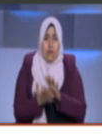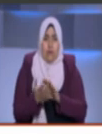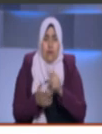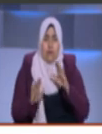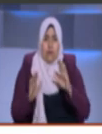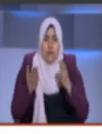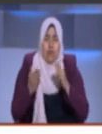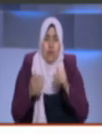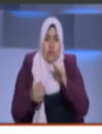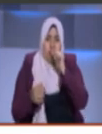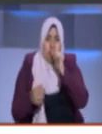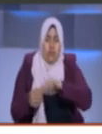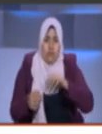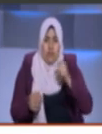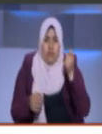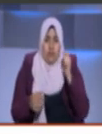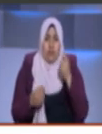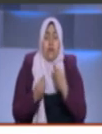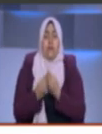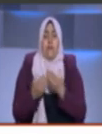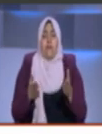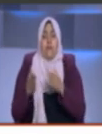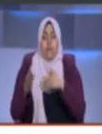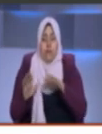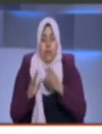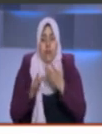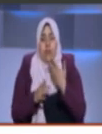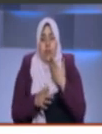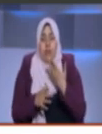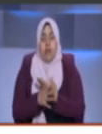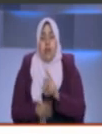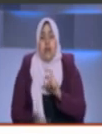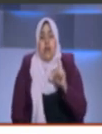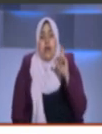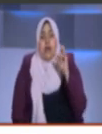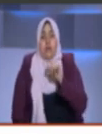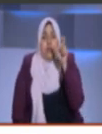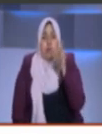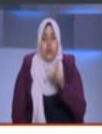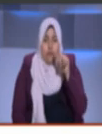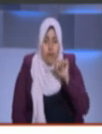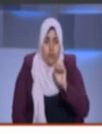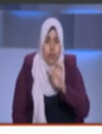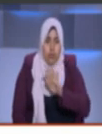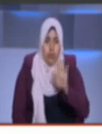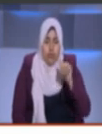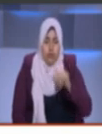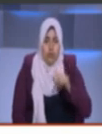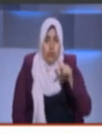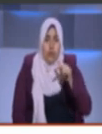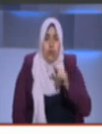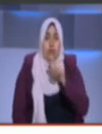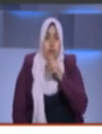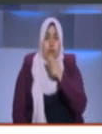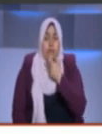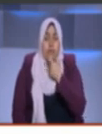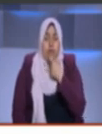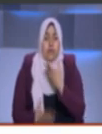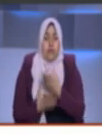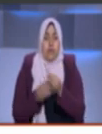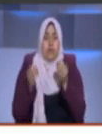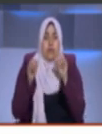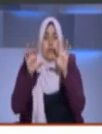الفصل. الجلسات بدأت اليوم ب50 عضوا فقط في البرلمان البريطاني للترتيب لما